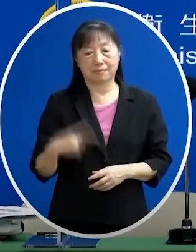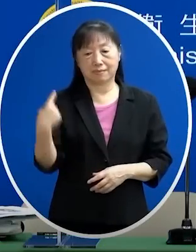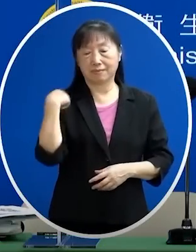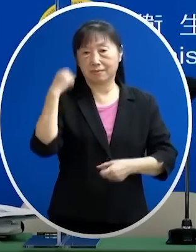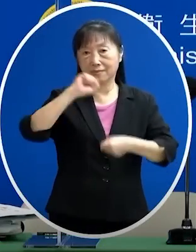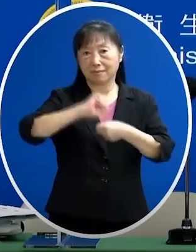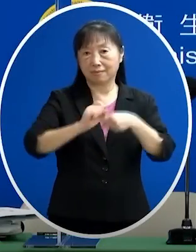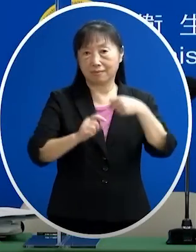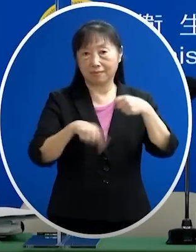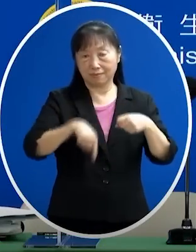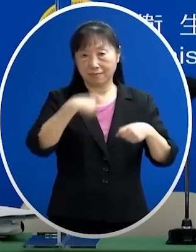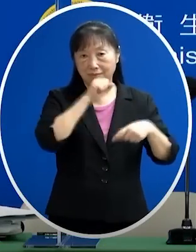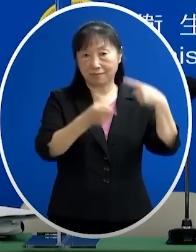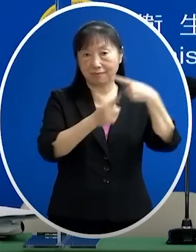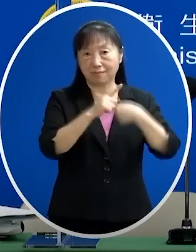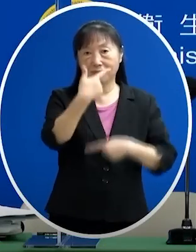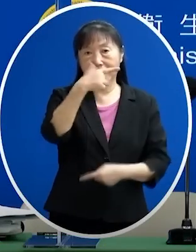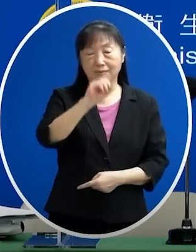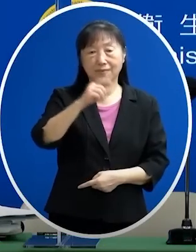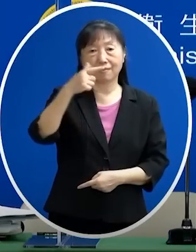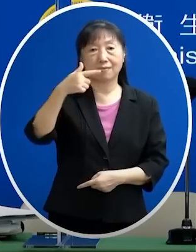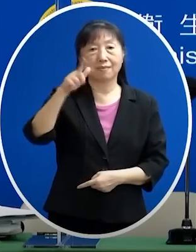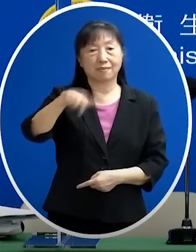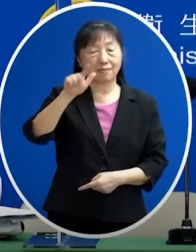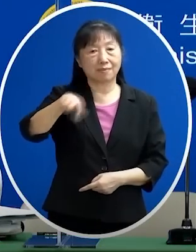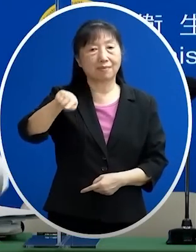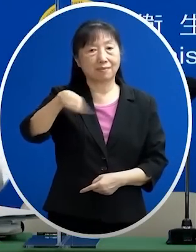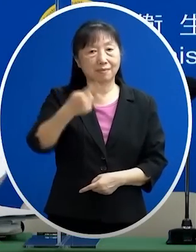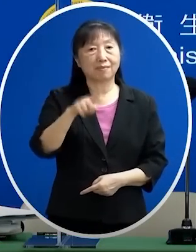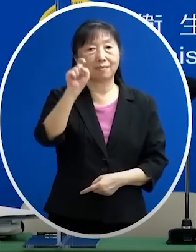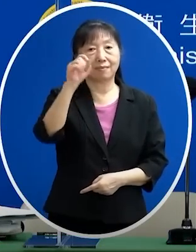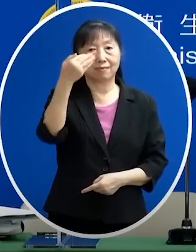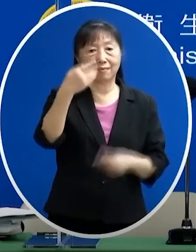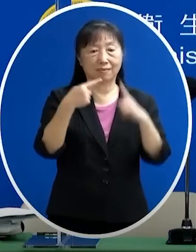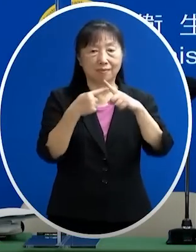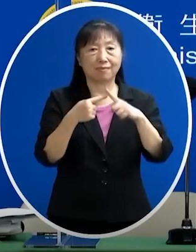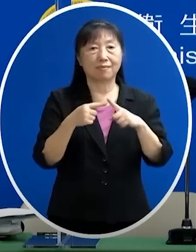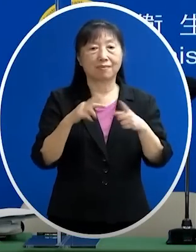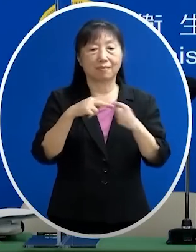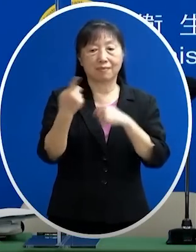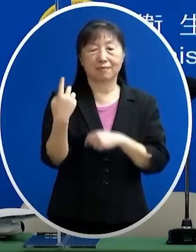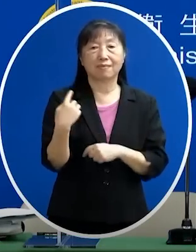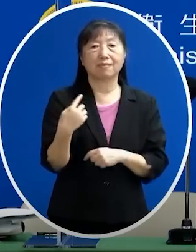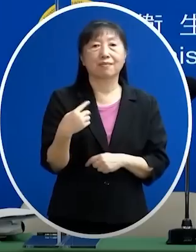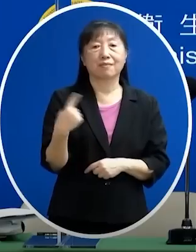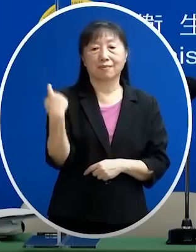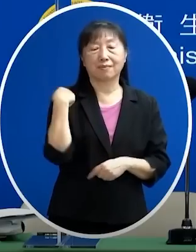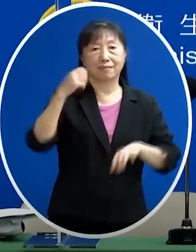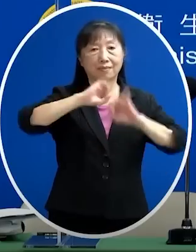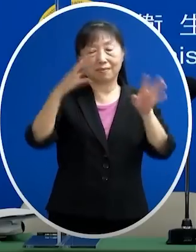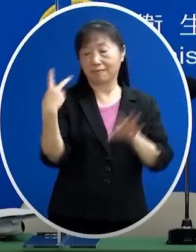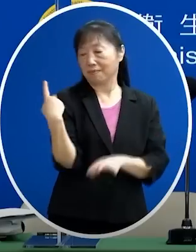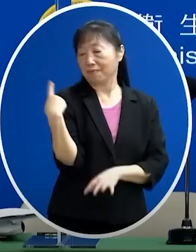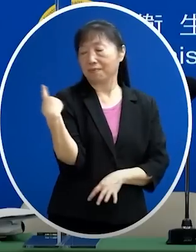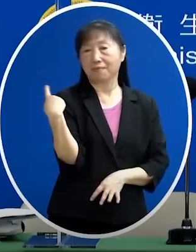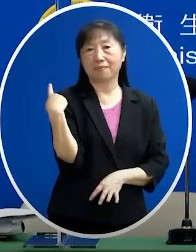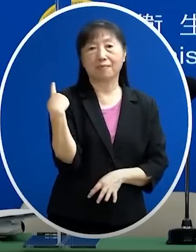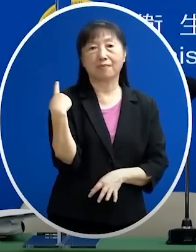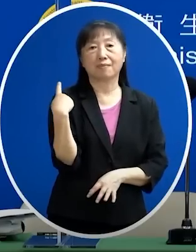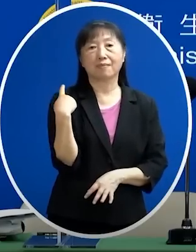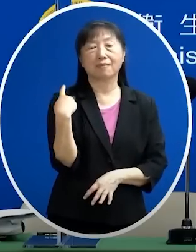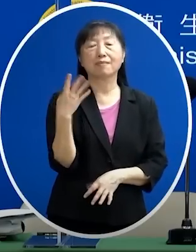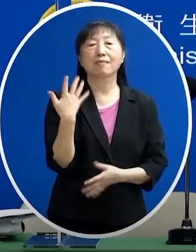天新增的本土病例有66,119位，那当然是比起我们昨天宣布前天假日